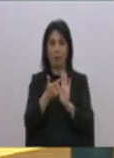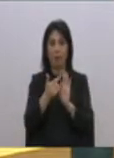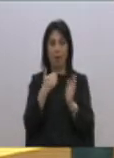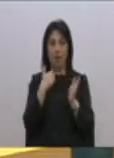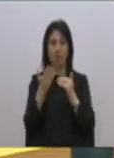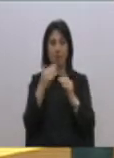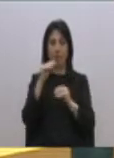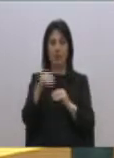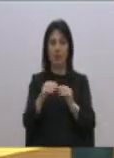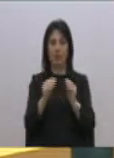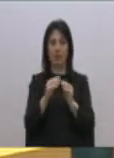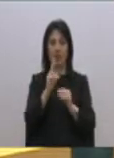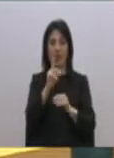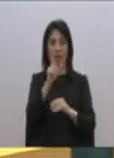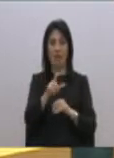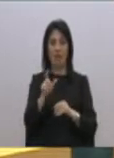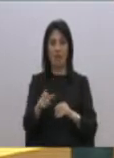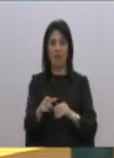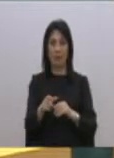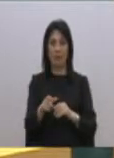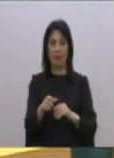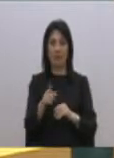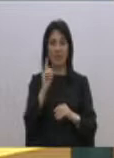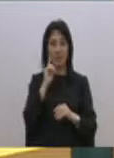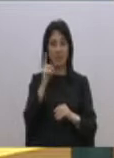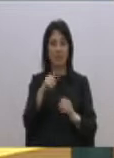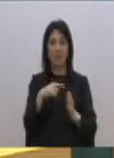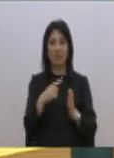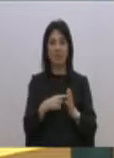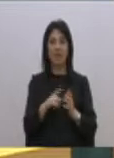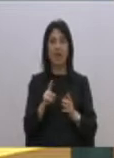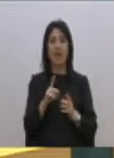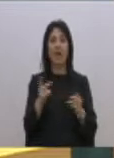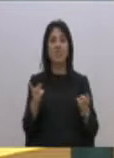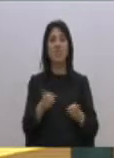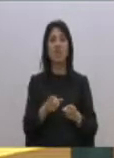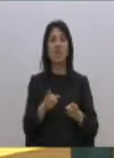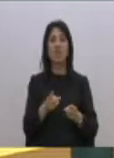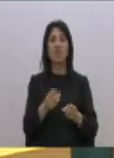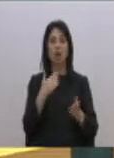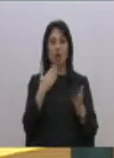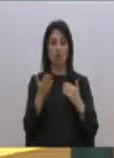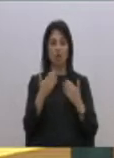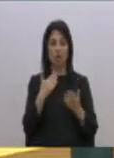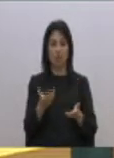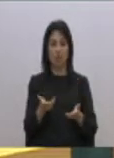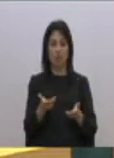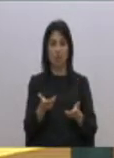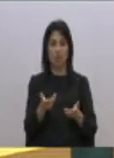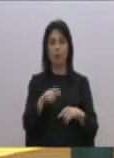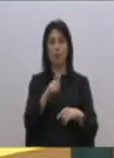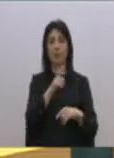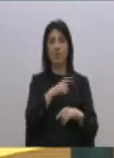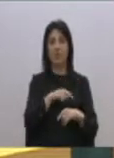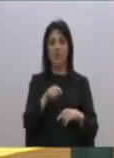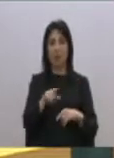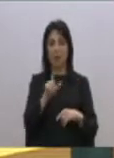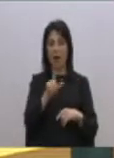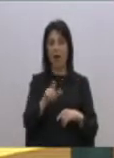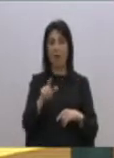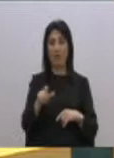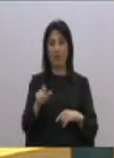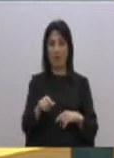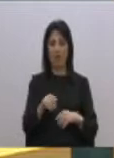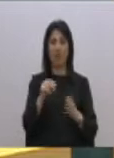კენჭის ხრას იგივე კანდიდატების. ისმის საკითხი, რაღა საჭიროა ეს კენჭის ხრა. Am საბჭოს ადამიანებმა